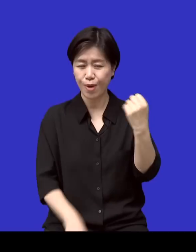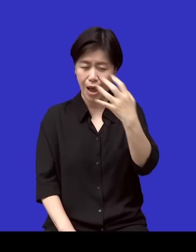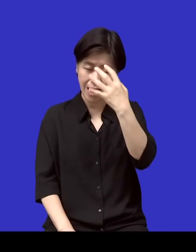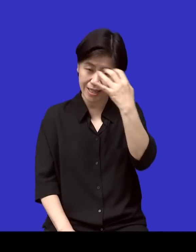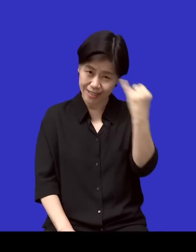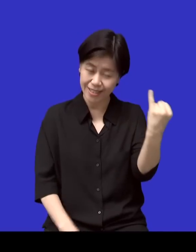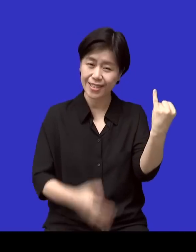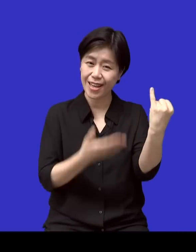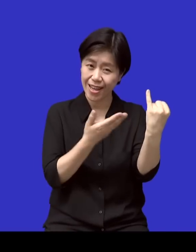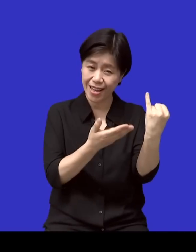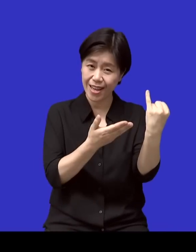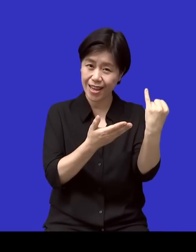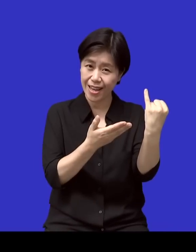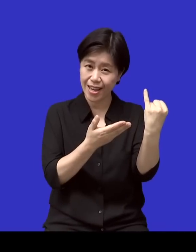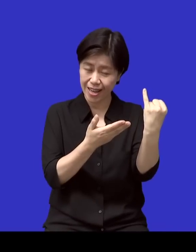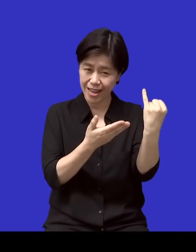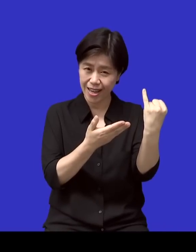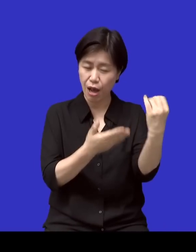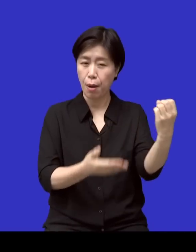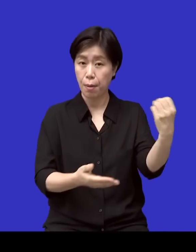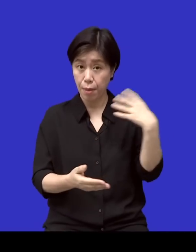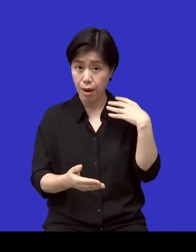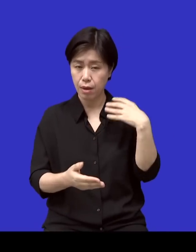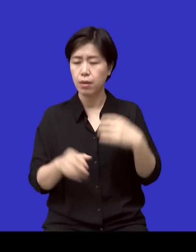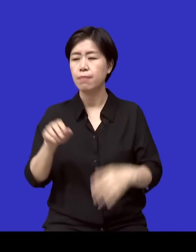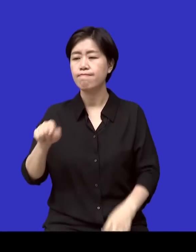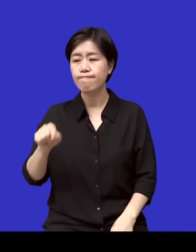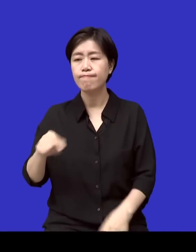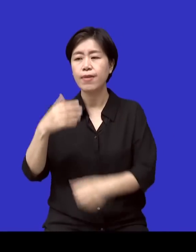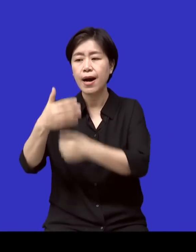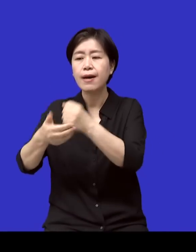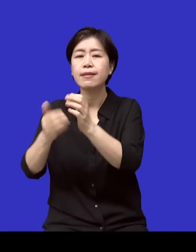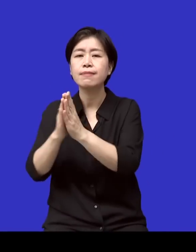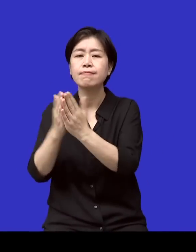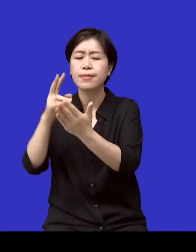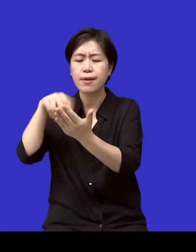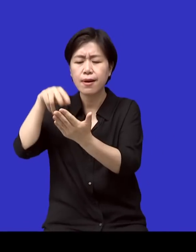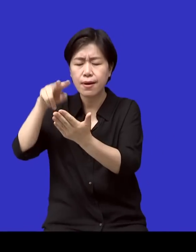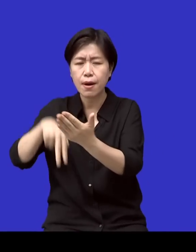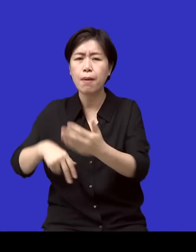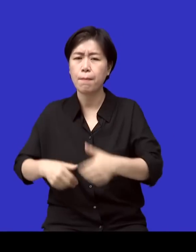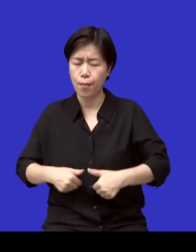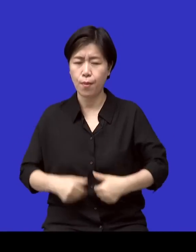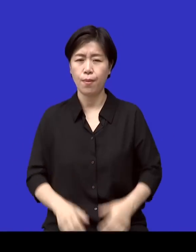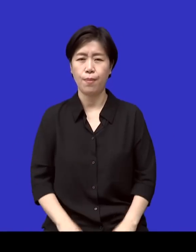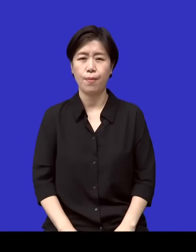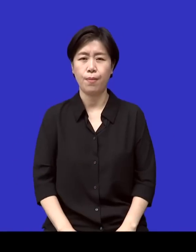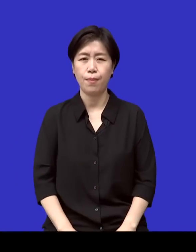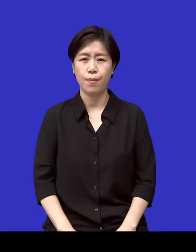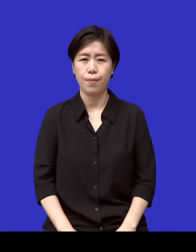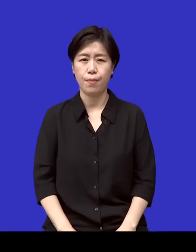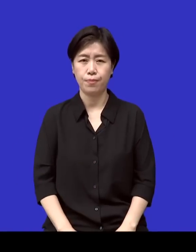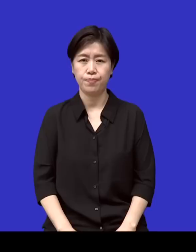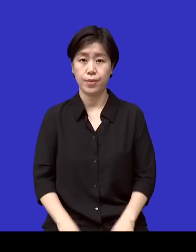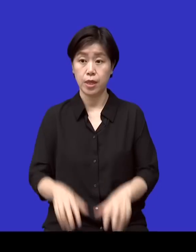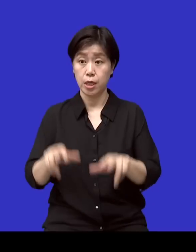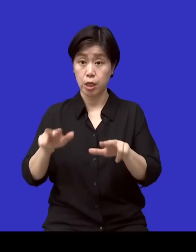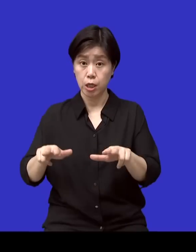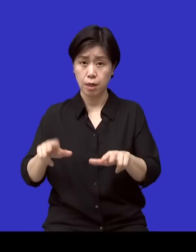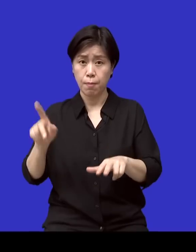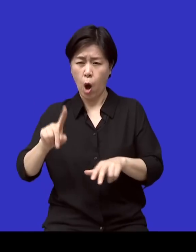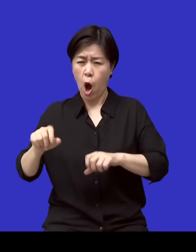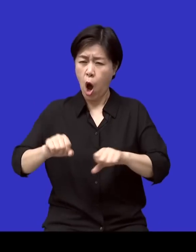네. 다시 말씀을 읽어라. 아. 다시 너가 한번 해봐라. 예, 그러니까 지금 당장 막 뭘 많이 안